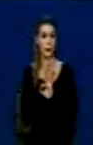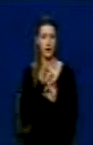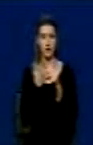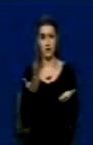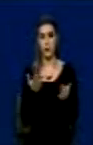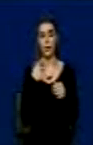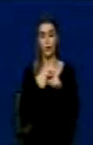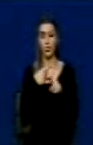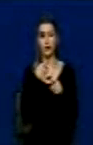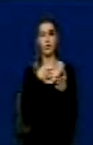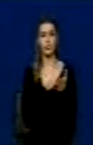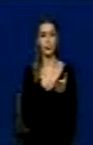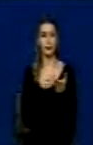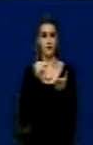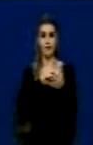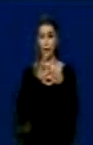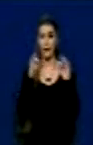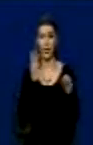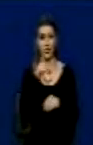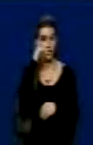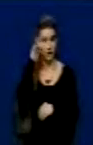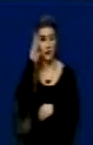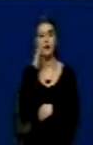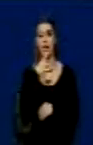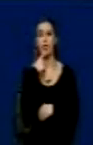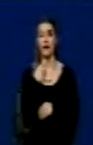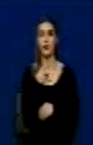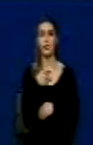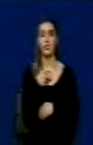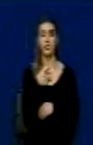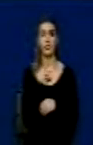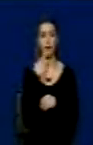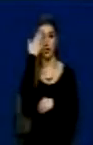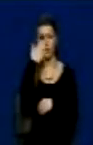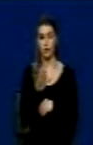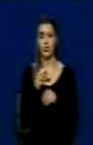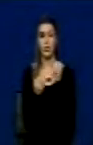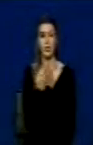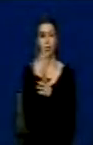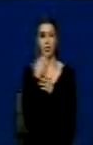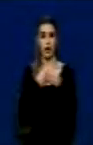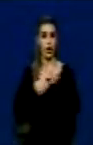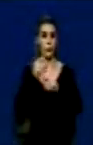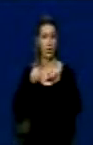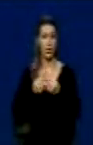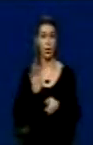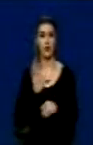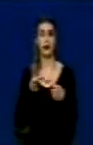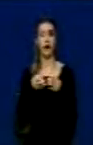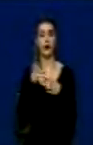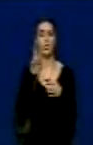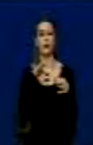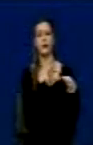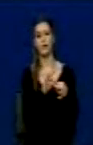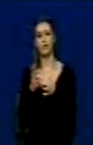Sipas kësaj doktrine të kryeministrit, suksesi ekonomik i një shoqërie qenë kanë përpjesëtim të